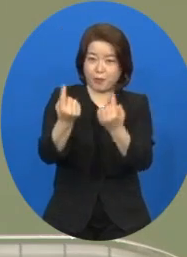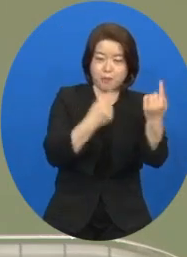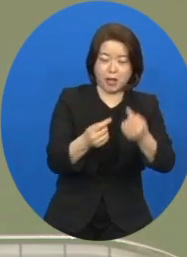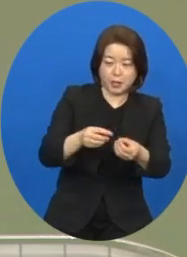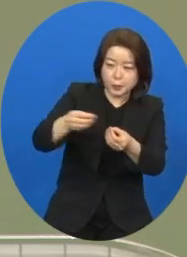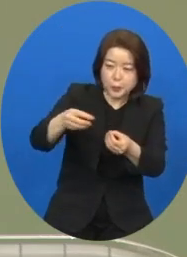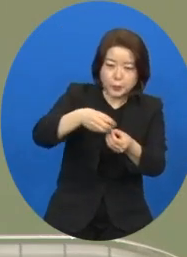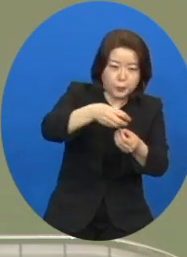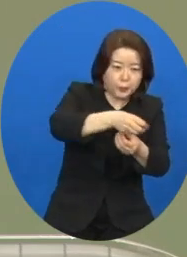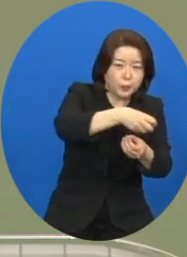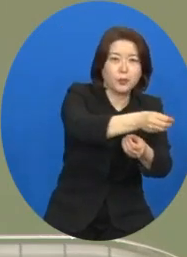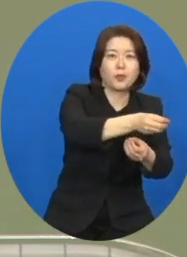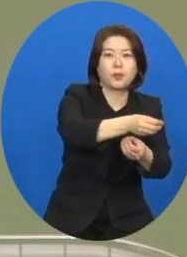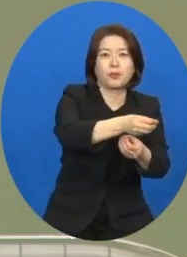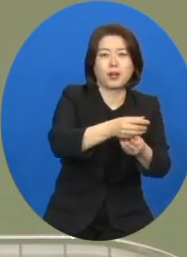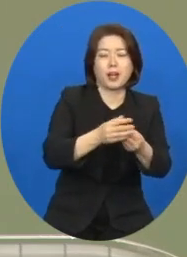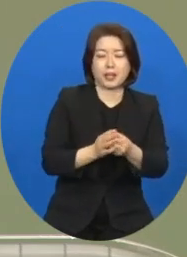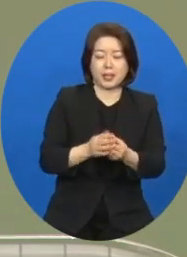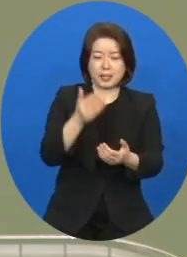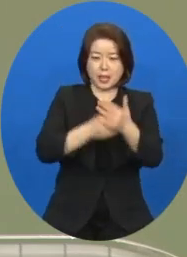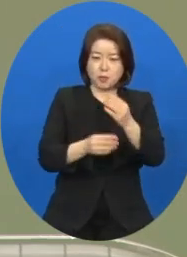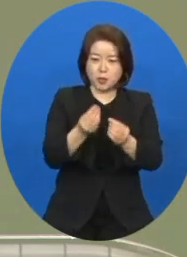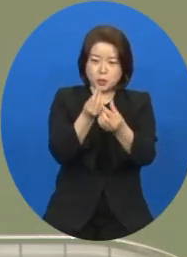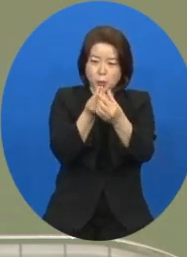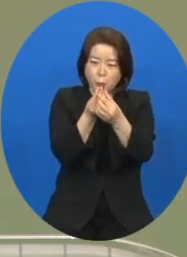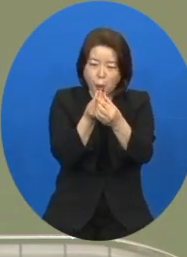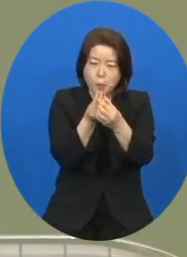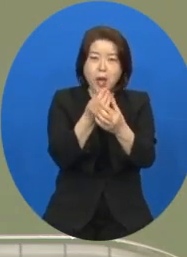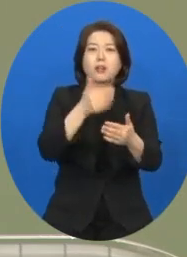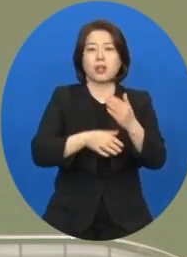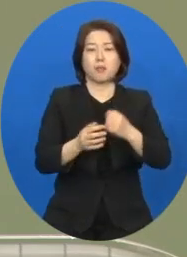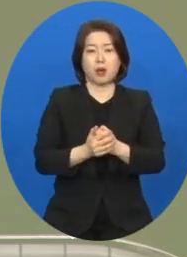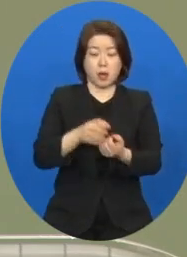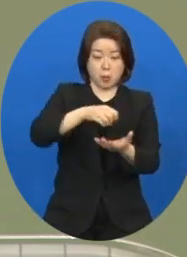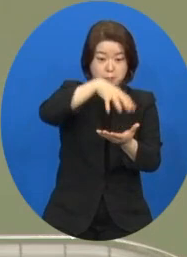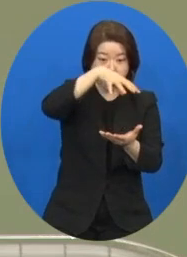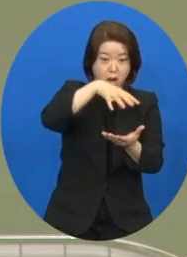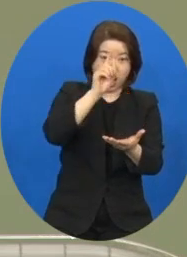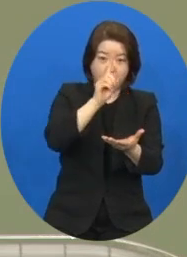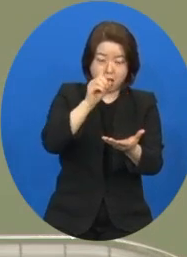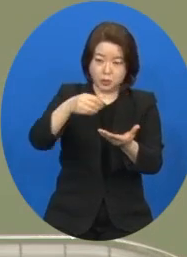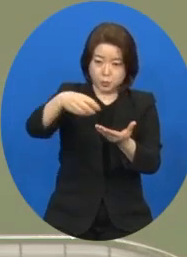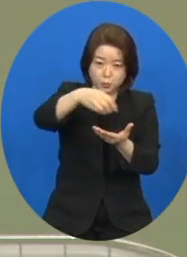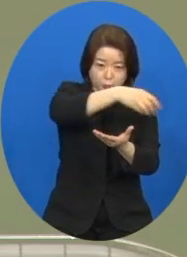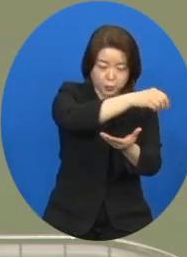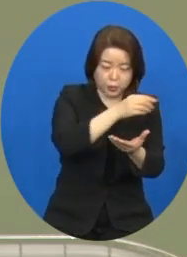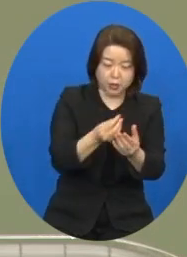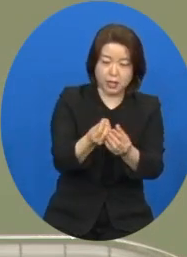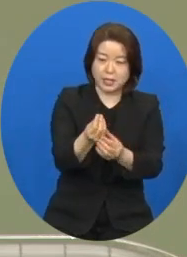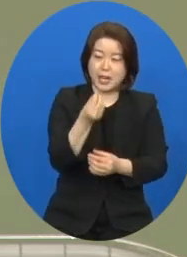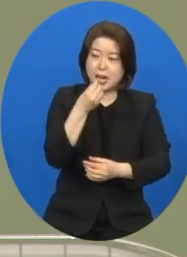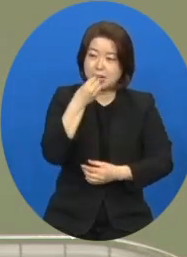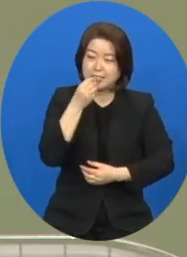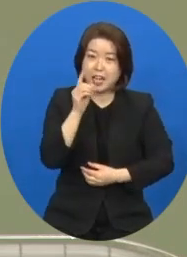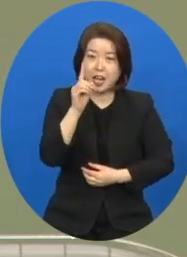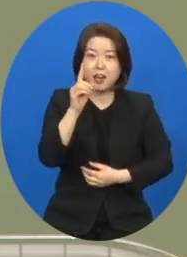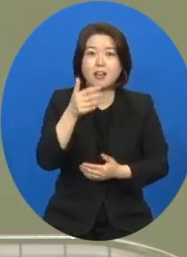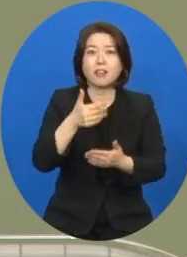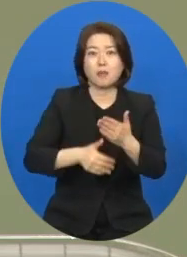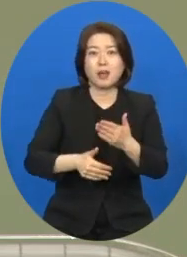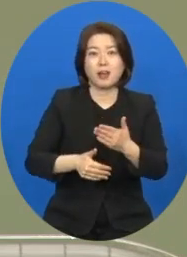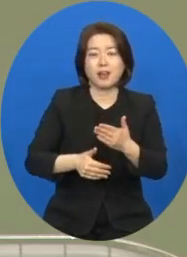뜯어 주더래요. 남은 조각 하나, 빵 하나 가져왔는데 이제 자기 입에 들어가는 거 한 조각